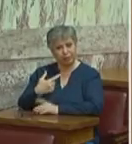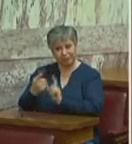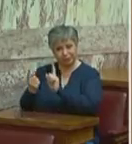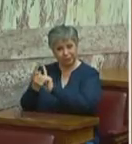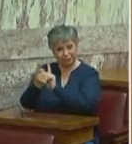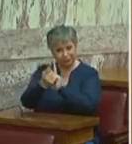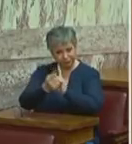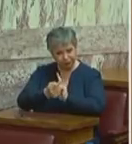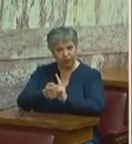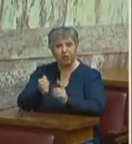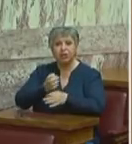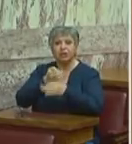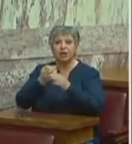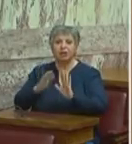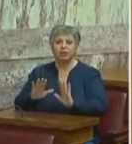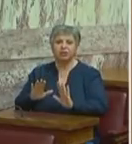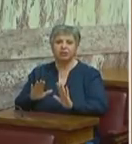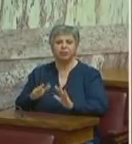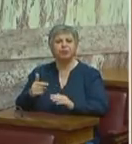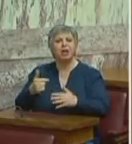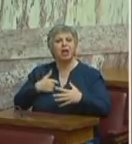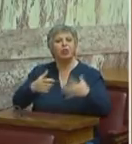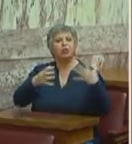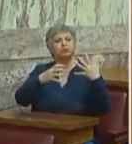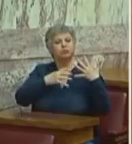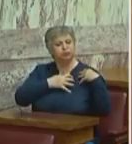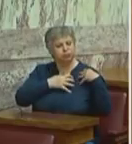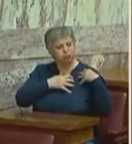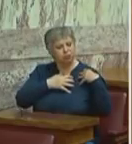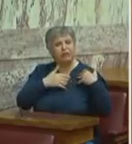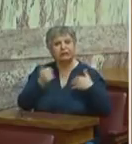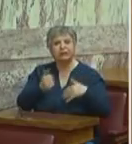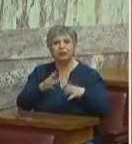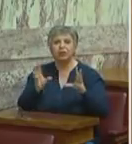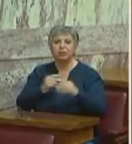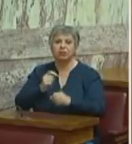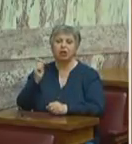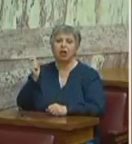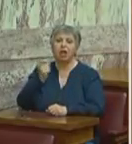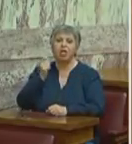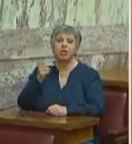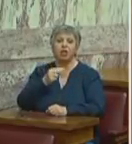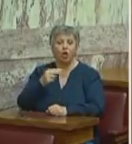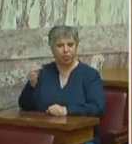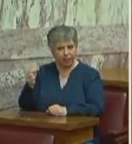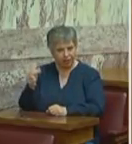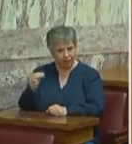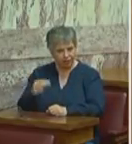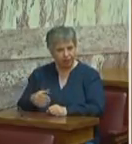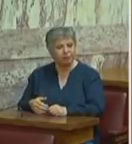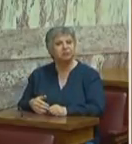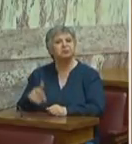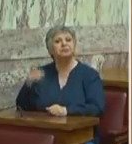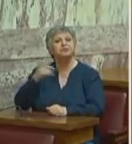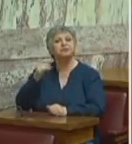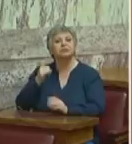της διαχείρισης ενός εθνικού θέματος υψίστης σημασίας, πήρα την πρωτοβουλία σήμερα το μεσημέρι και επικοινώνησα τηλεφωνικά με τον